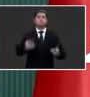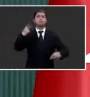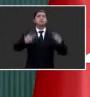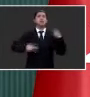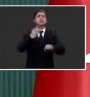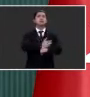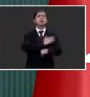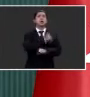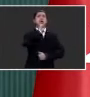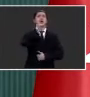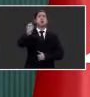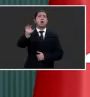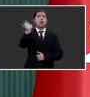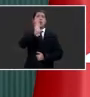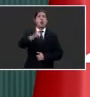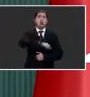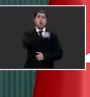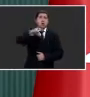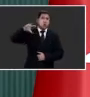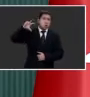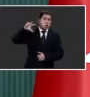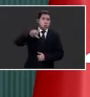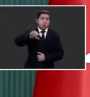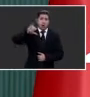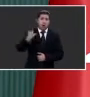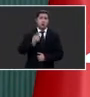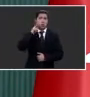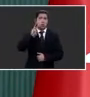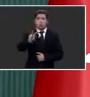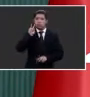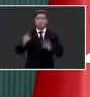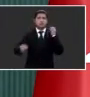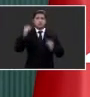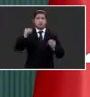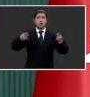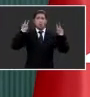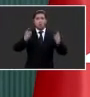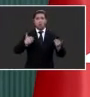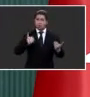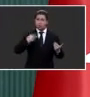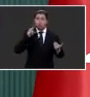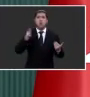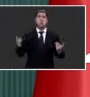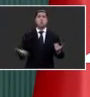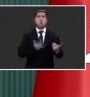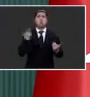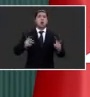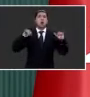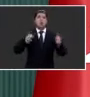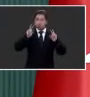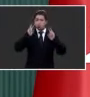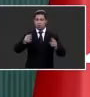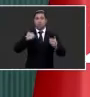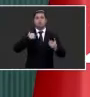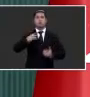şehirlerimizde 50 dereceyi bulan sıcaklıkların ölçülmesi meselenin ve hametini ortaya koyması bakımından